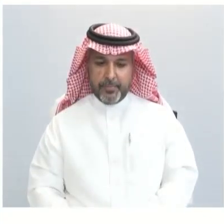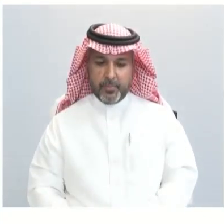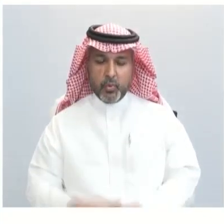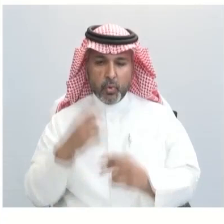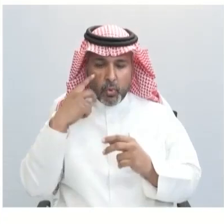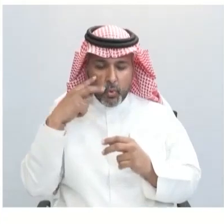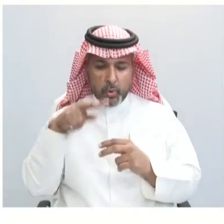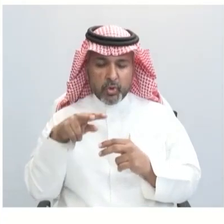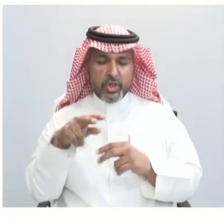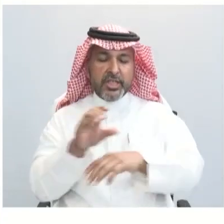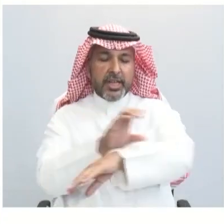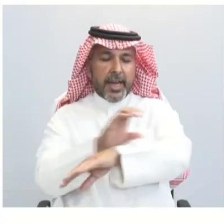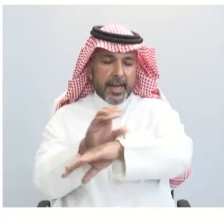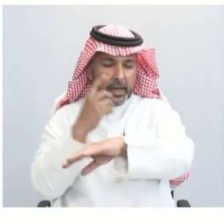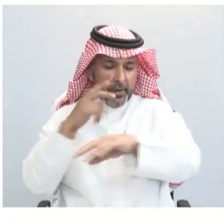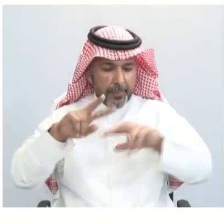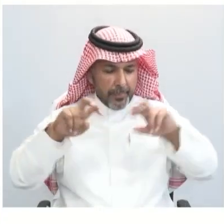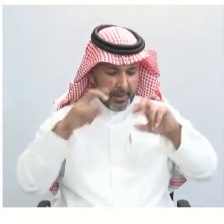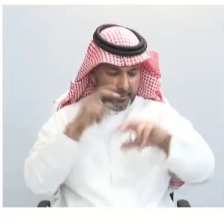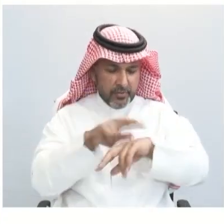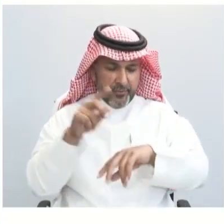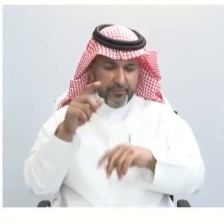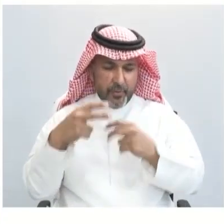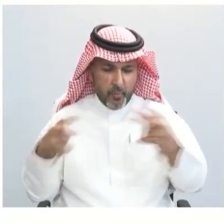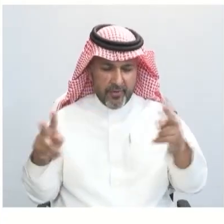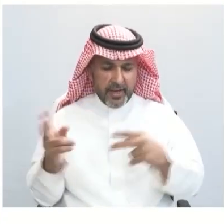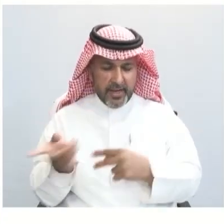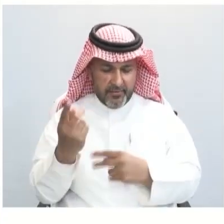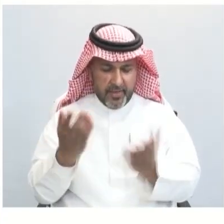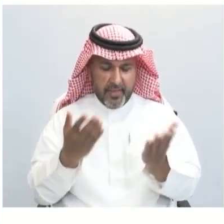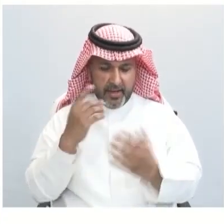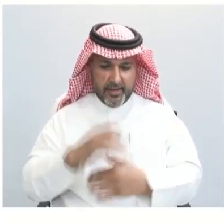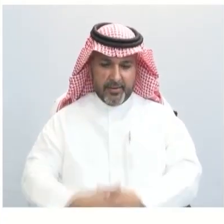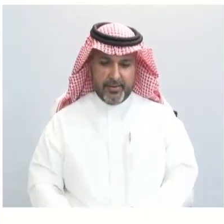بالتحقق من البريد الإلكتروني للتأكد من تفعيل